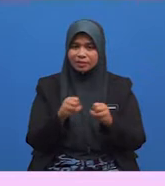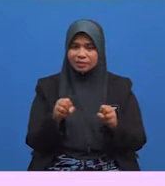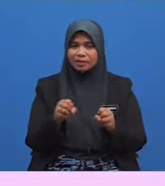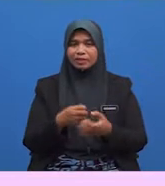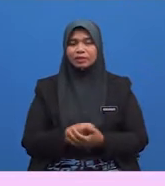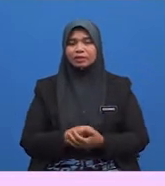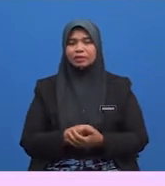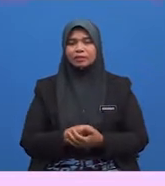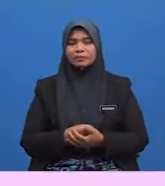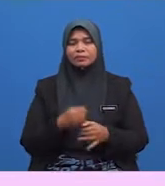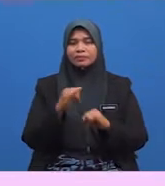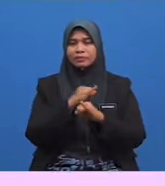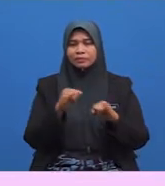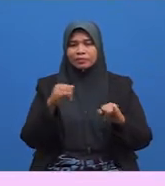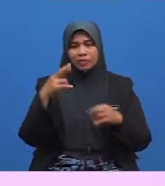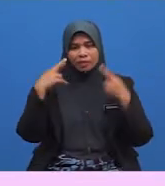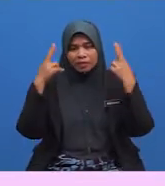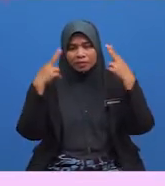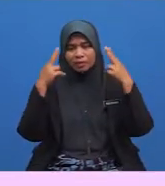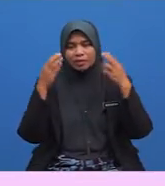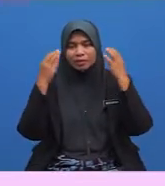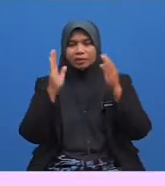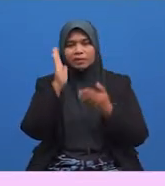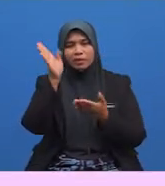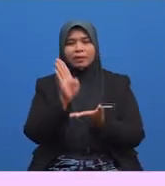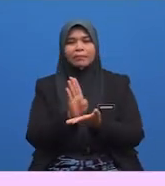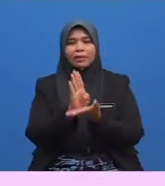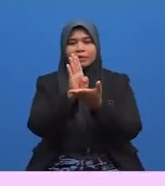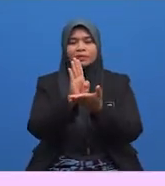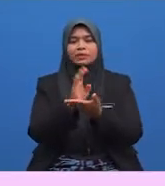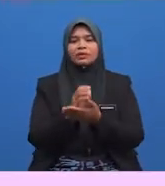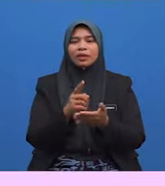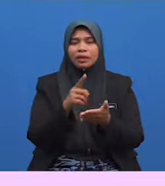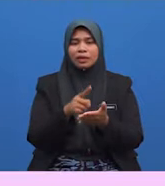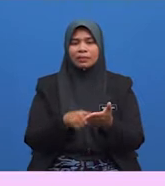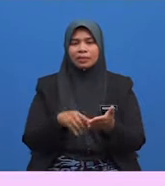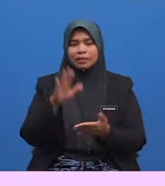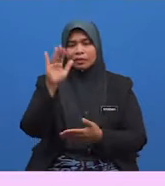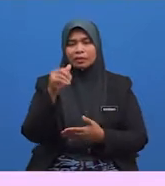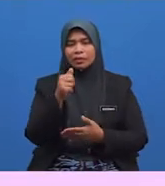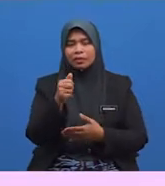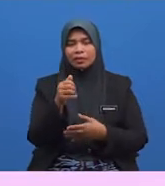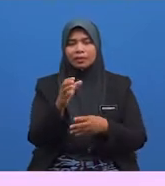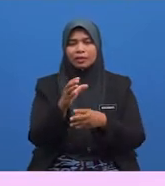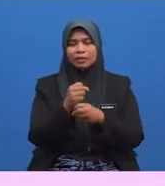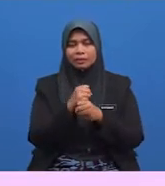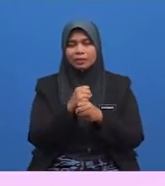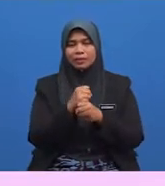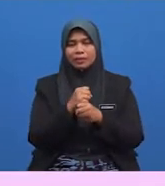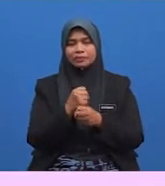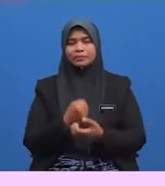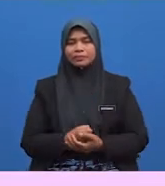menyelesaikannya? Jangan risau. Cikgu akan bantu anda. Apa yang anda perolehi dari